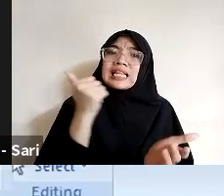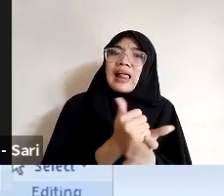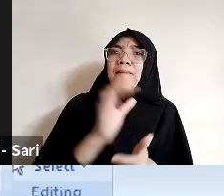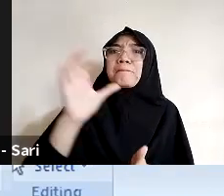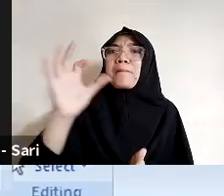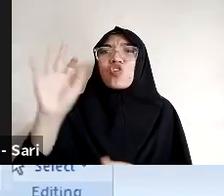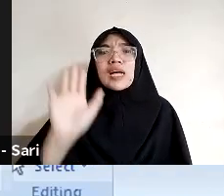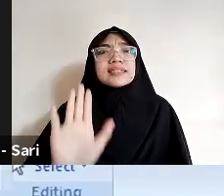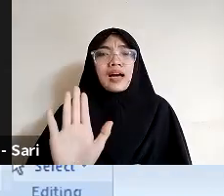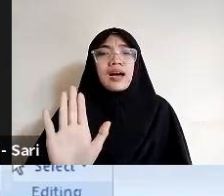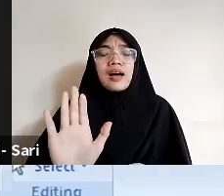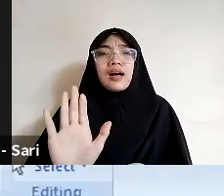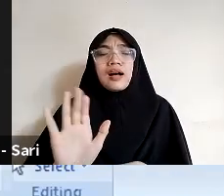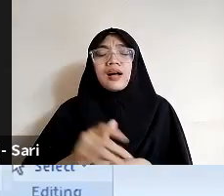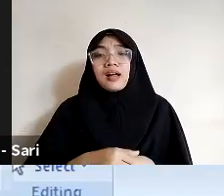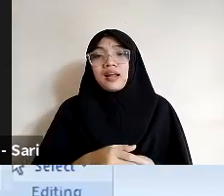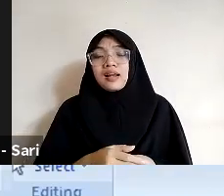maka